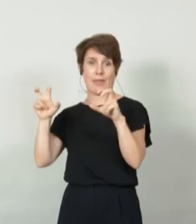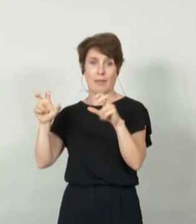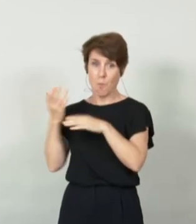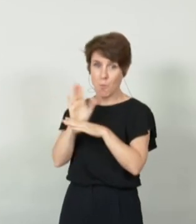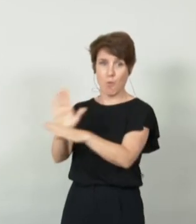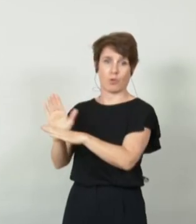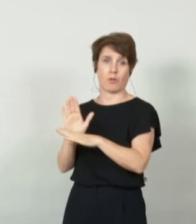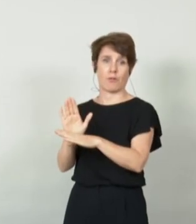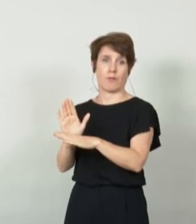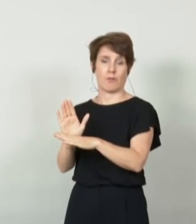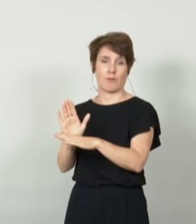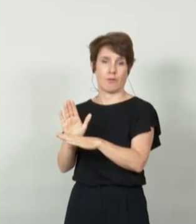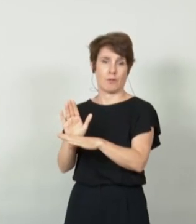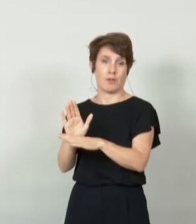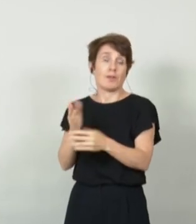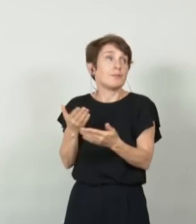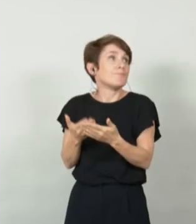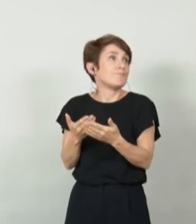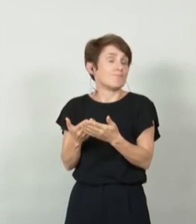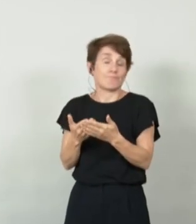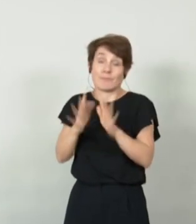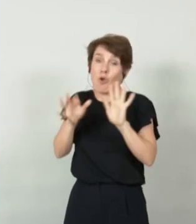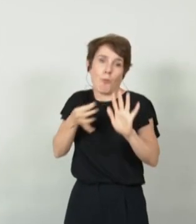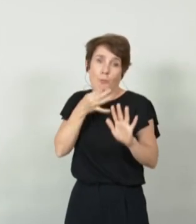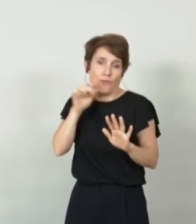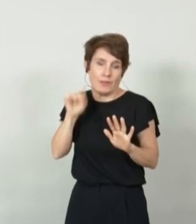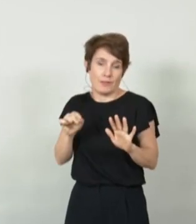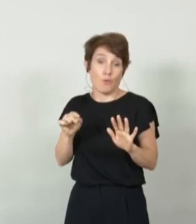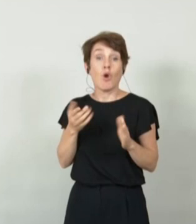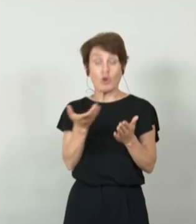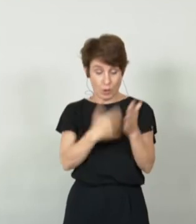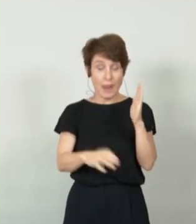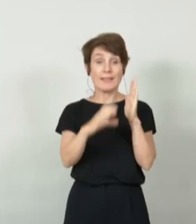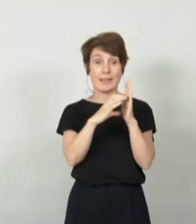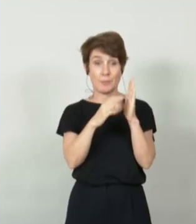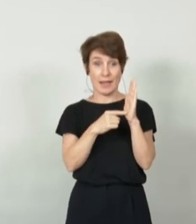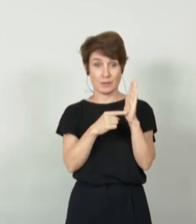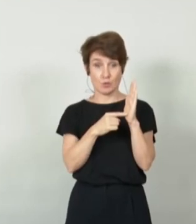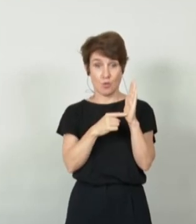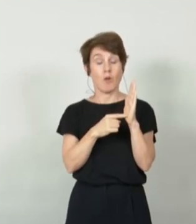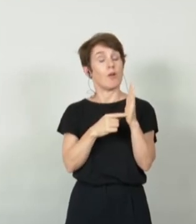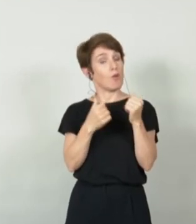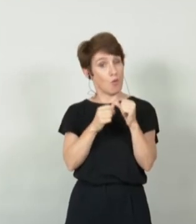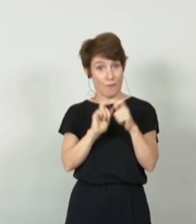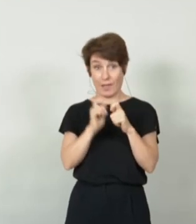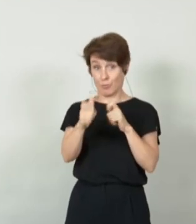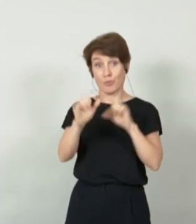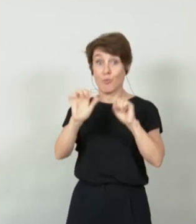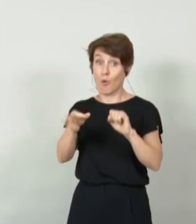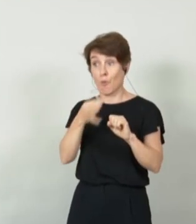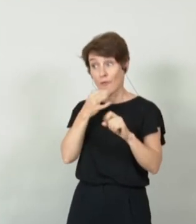vous avez en fait une occasion unique à l'aune de cette délibération de relancer le jumelage avec cette